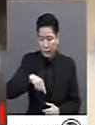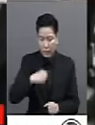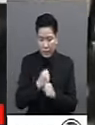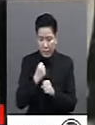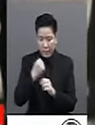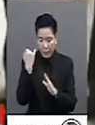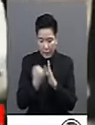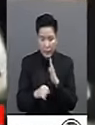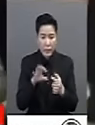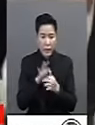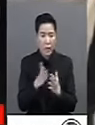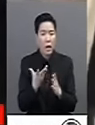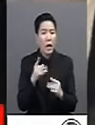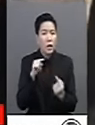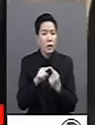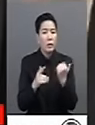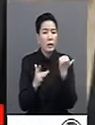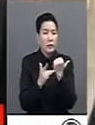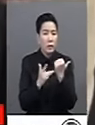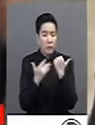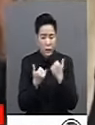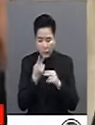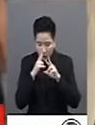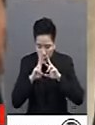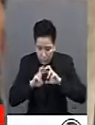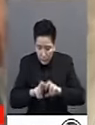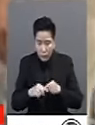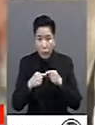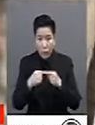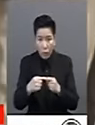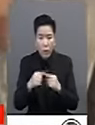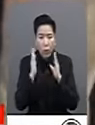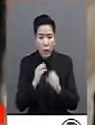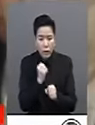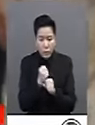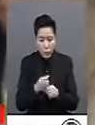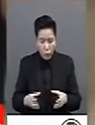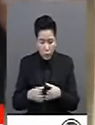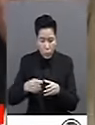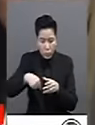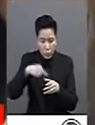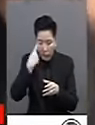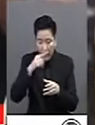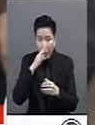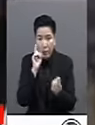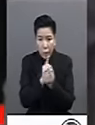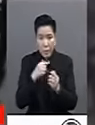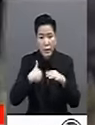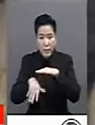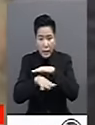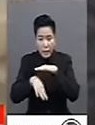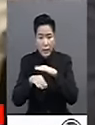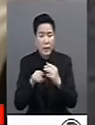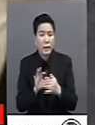ทำความผิดเกี่ยวกับอาชญากรรมทางเทคโนโลยีไปขยายผลอีกทีนึงถึงผู้ที่ร่วมขบวนการที่เหลือหากพบพยานหลักฐานเชื่อมโย